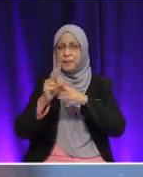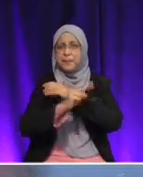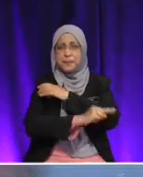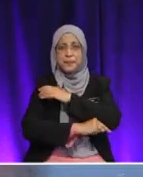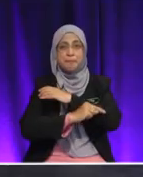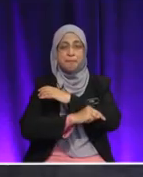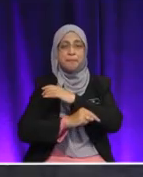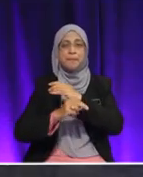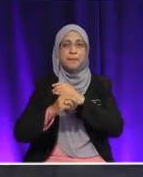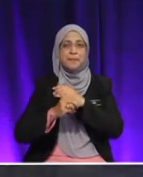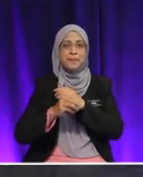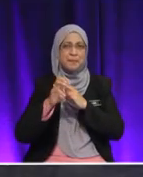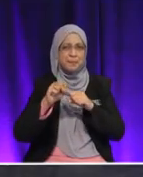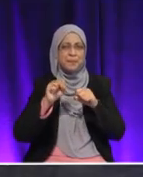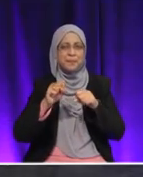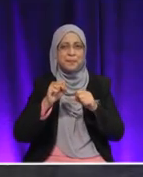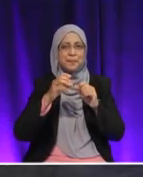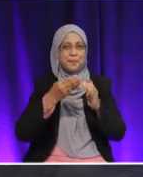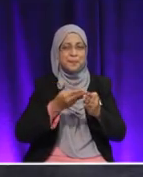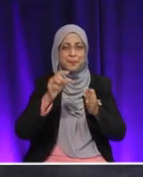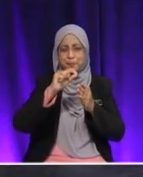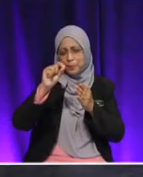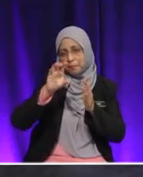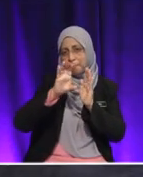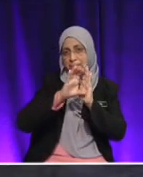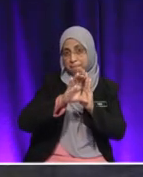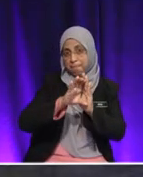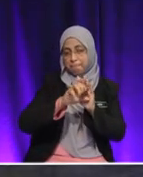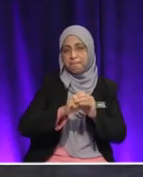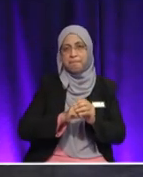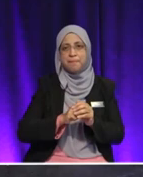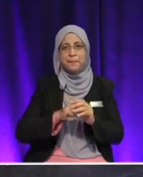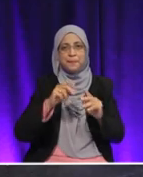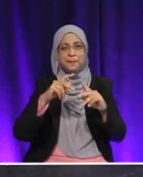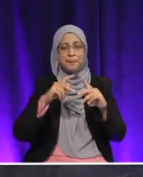Oh terutamanya pelajar tingkatan 5 dalam pemeriksa